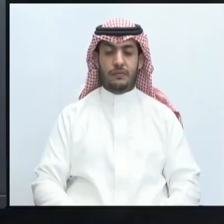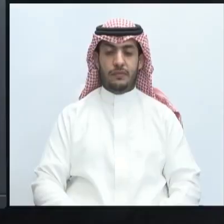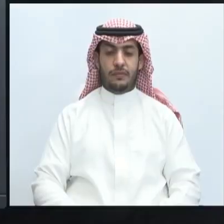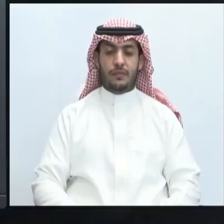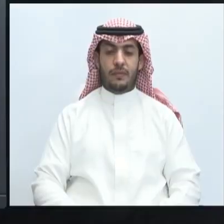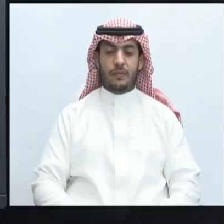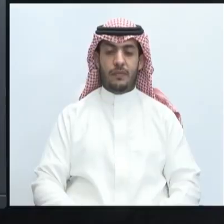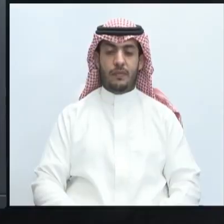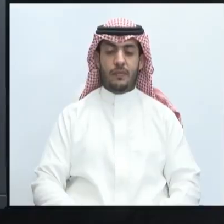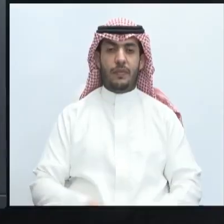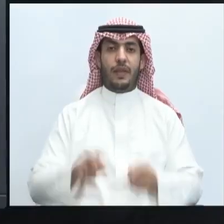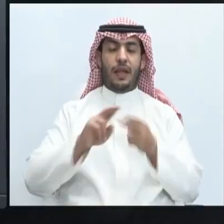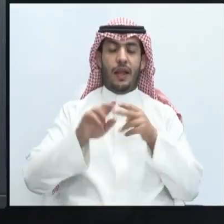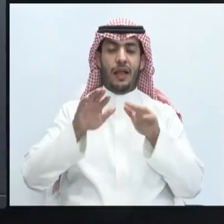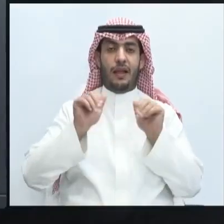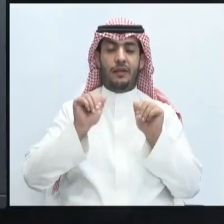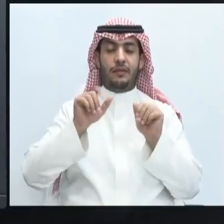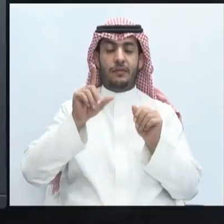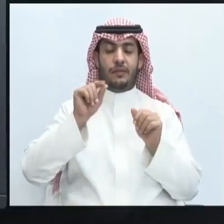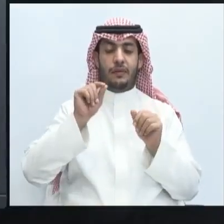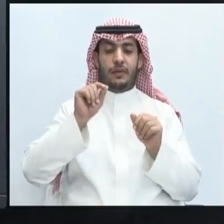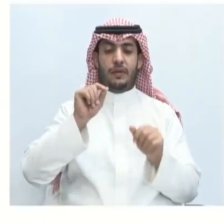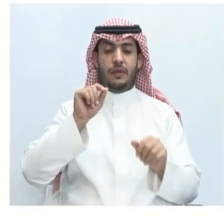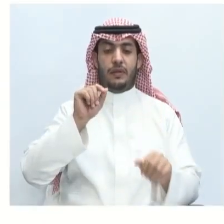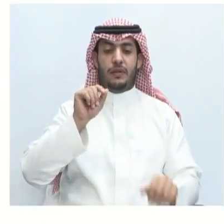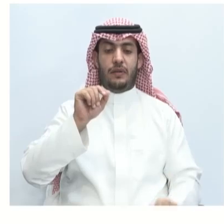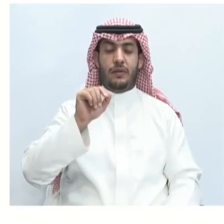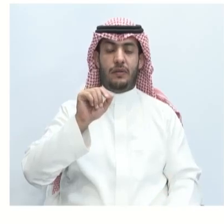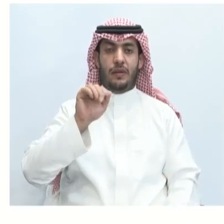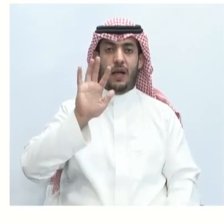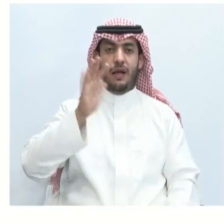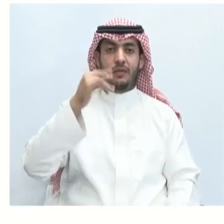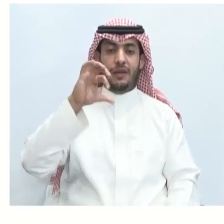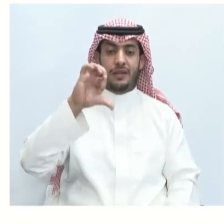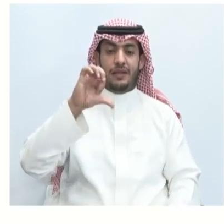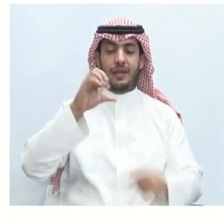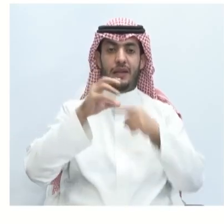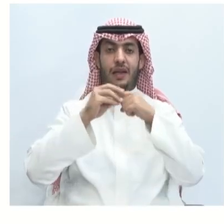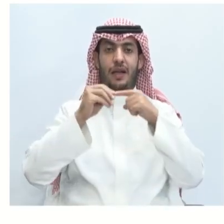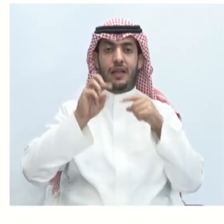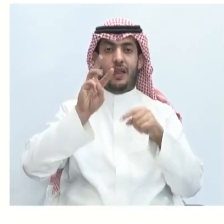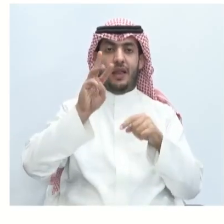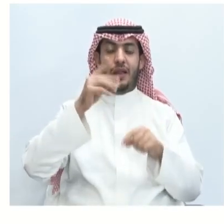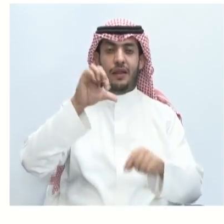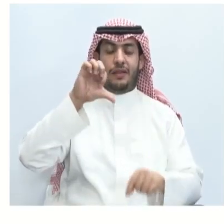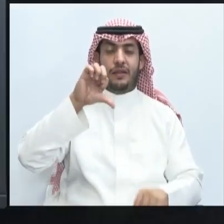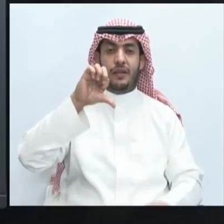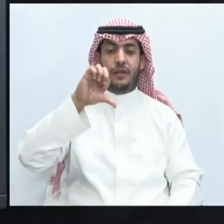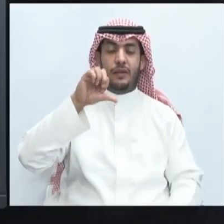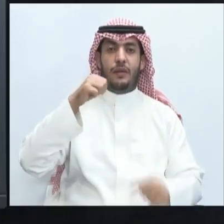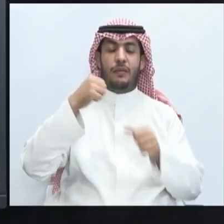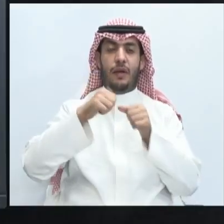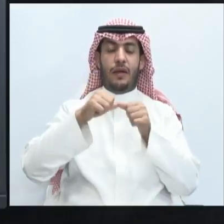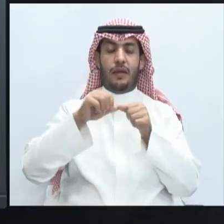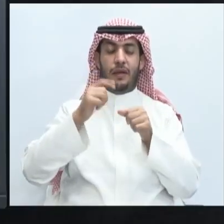هاي يا ابطال وصلت الاجابه بارك الله فيكم اذا هنا خمسه على تسعه مطروحا منها ثلاثه على تسعه كم